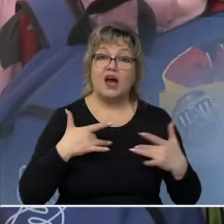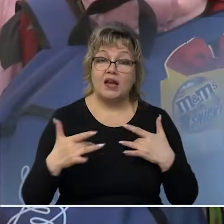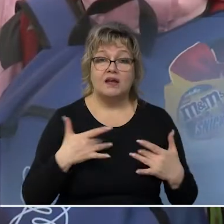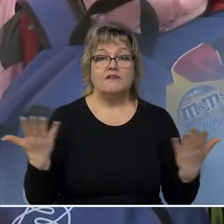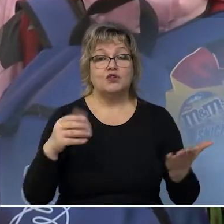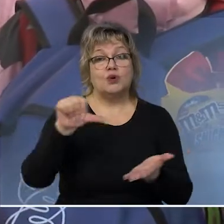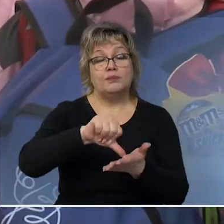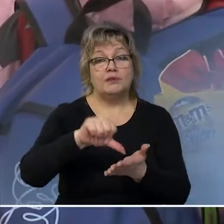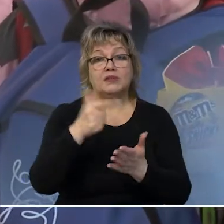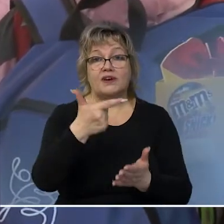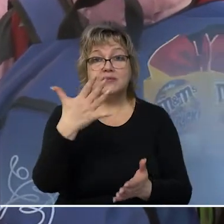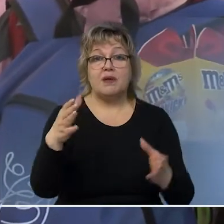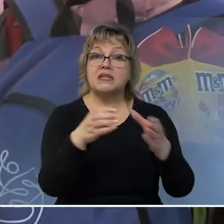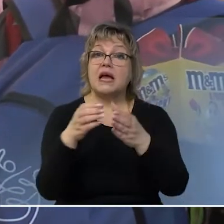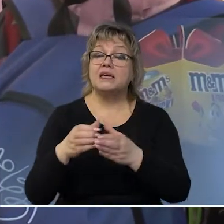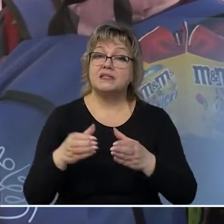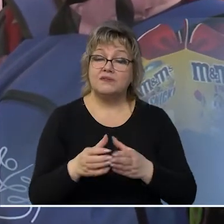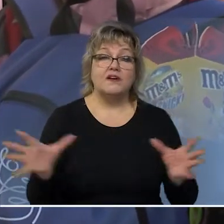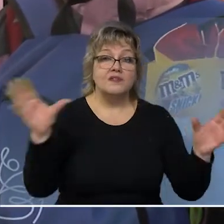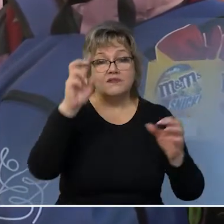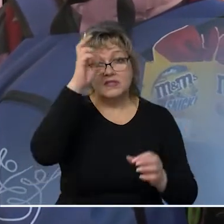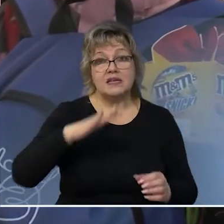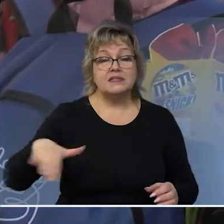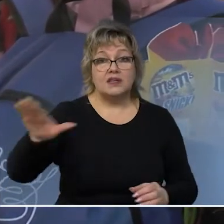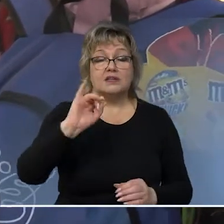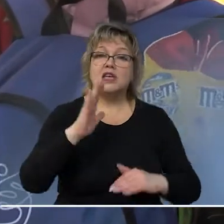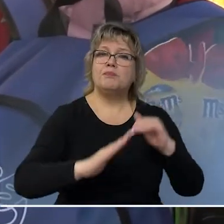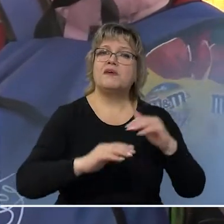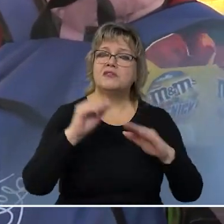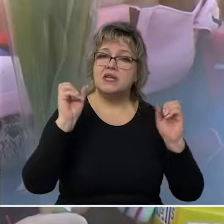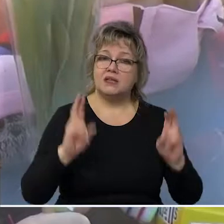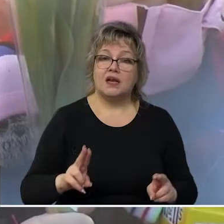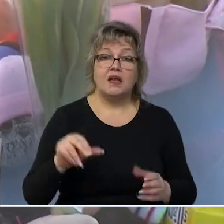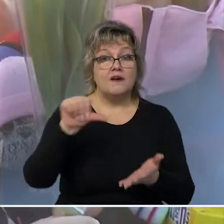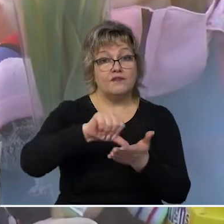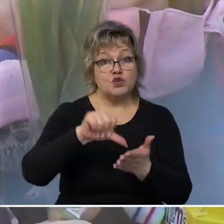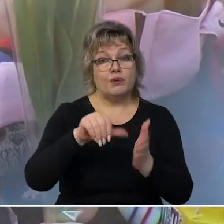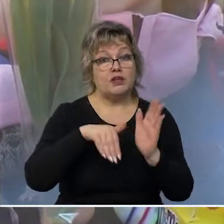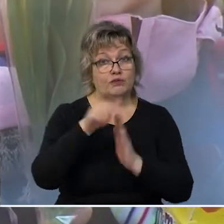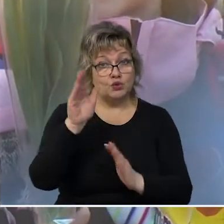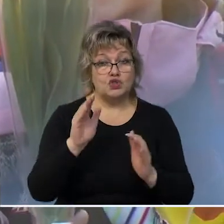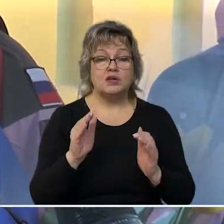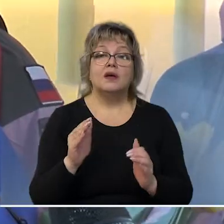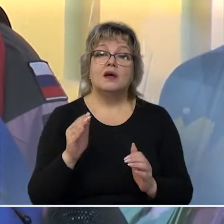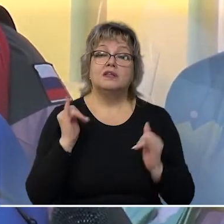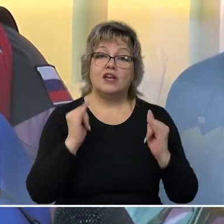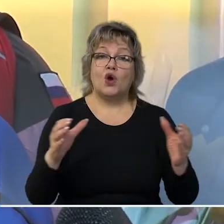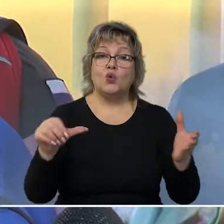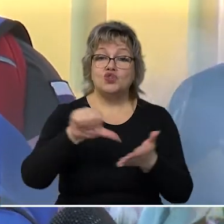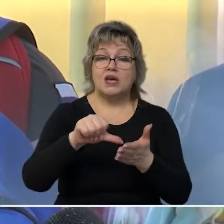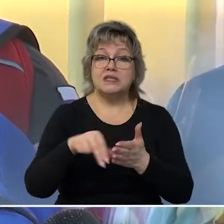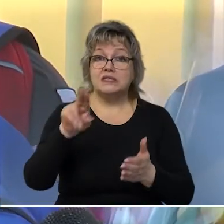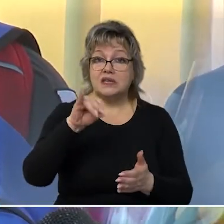котором принимали участие 25 коллективов со всей страны, в том числе и профессиональные. Выступать в числе лучших для участниц Дивы